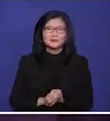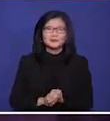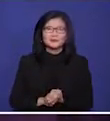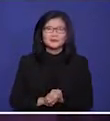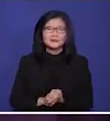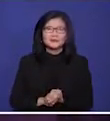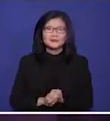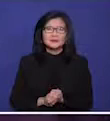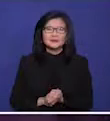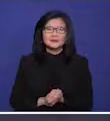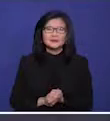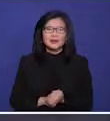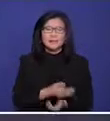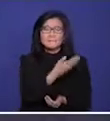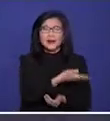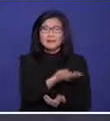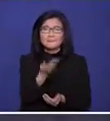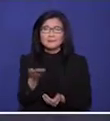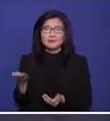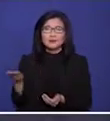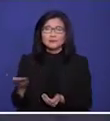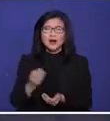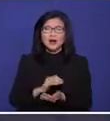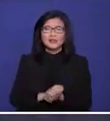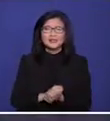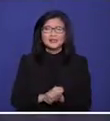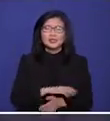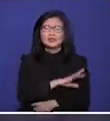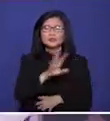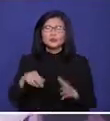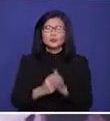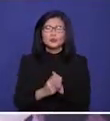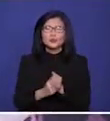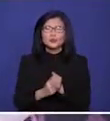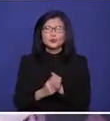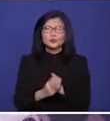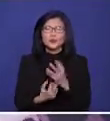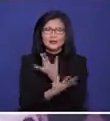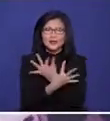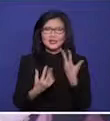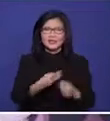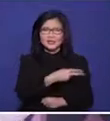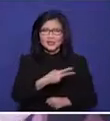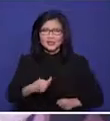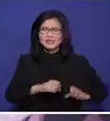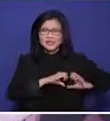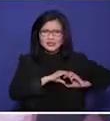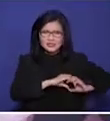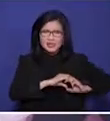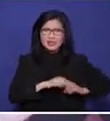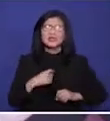Ibu, Saudara-saudara sekalian, seluruh rakyat Indonesia yang saya cintai, yang saya